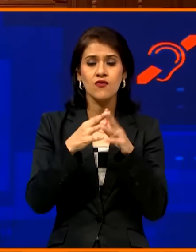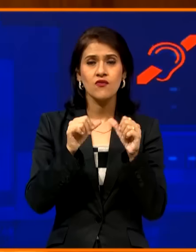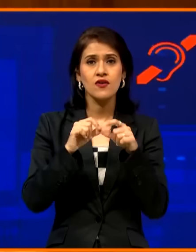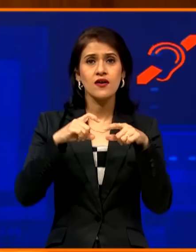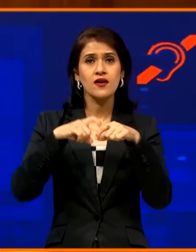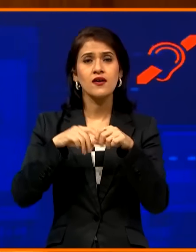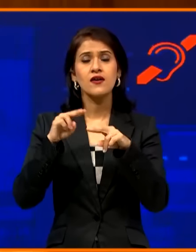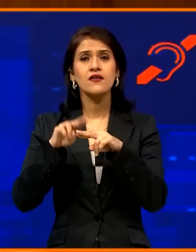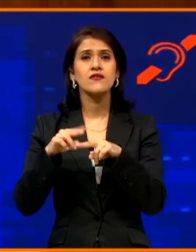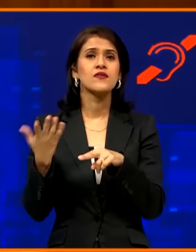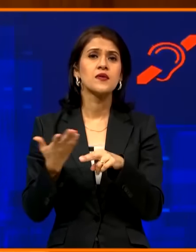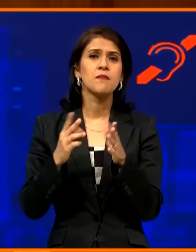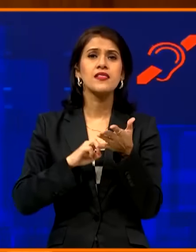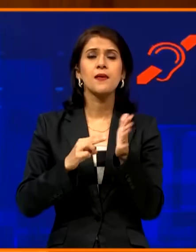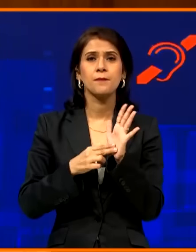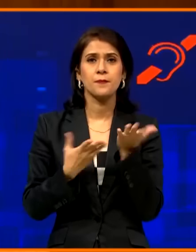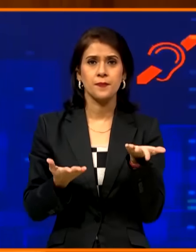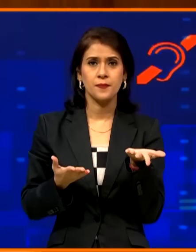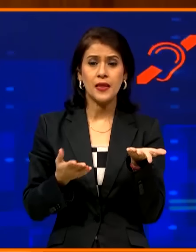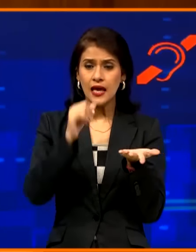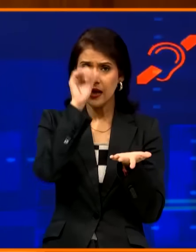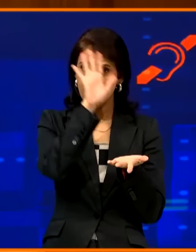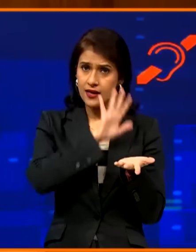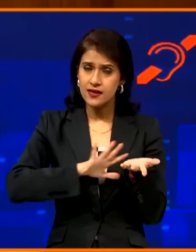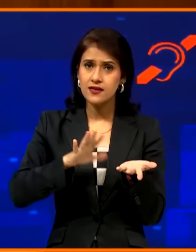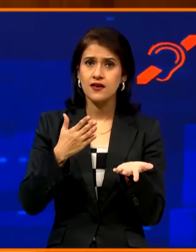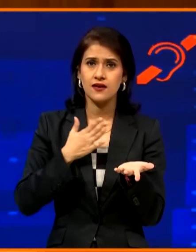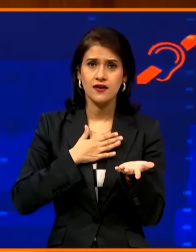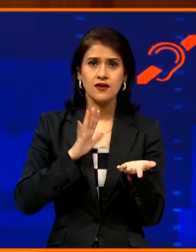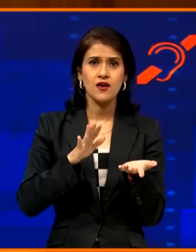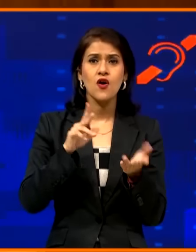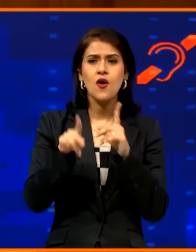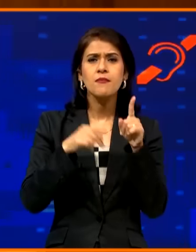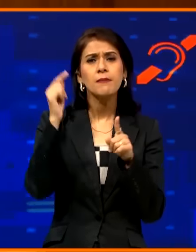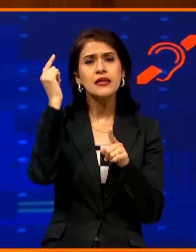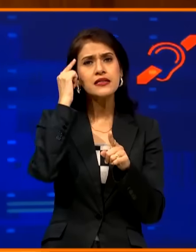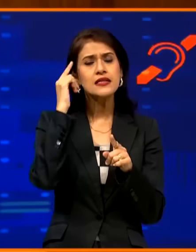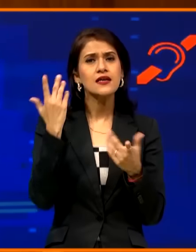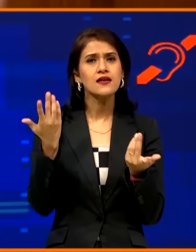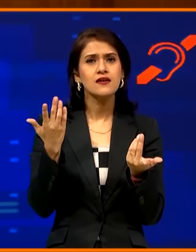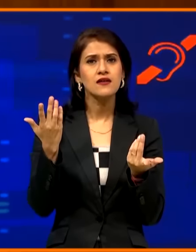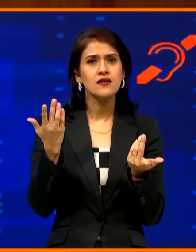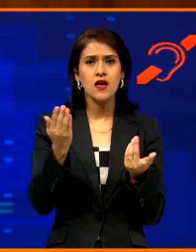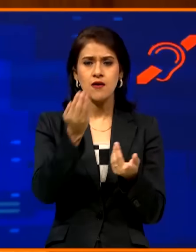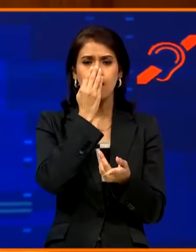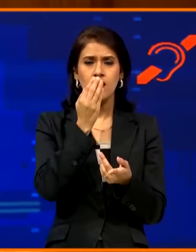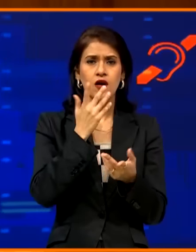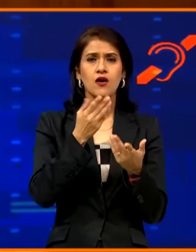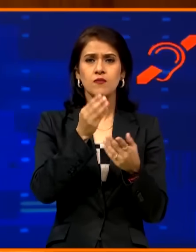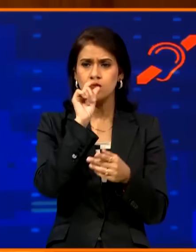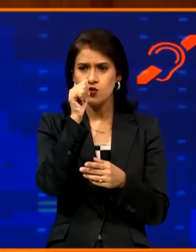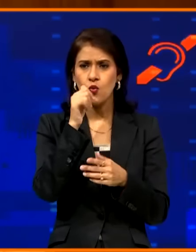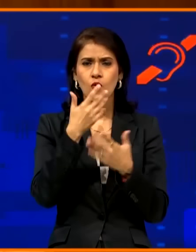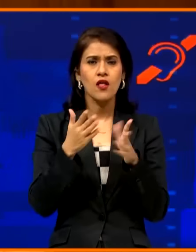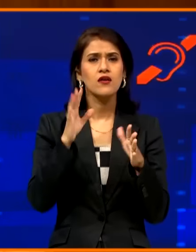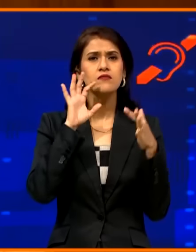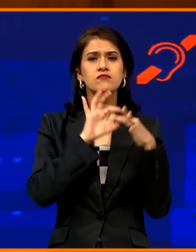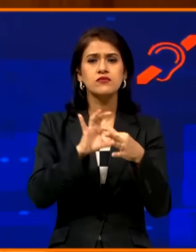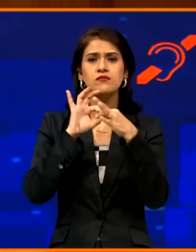है हमारे भारत में खासतौर से लोगों का एक मिजाज है सब मजहब वालों का कि